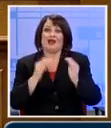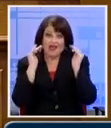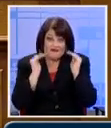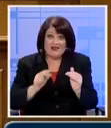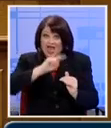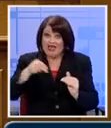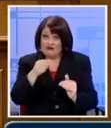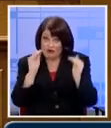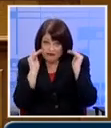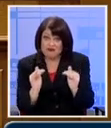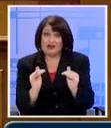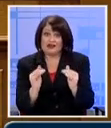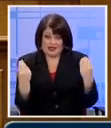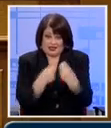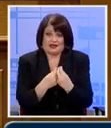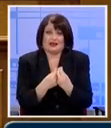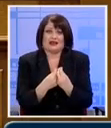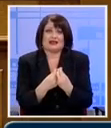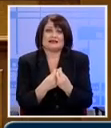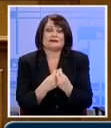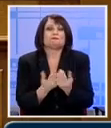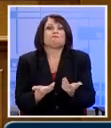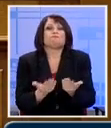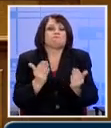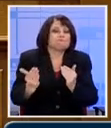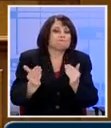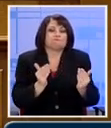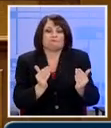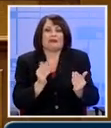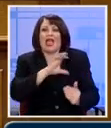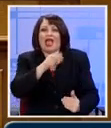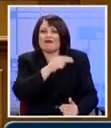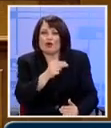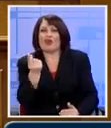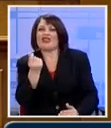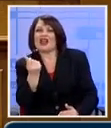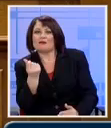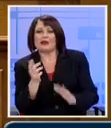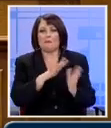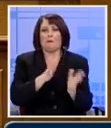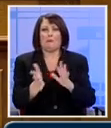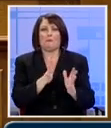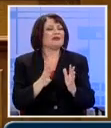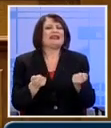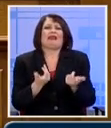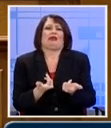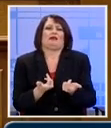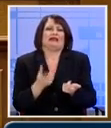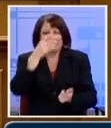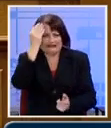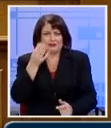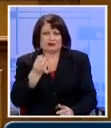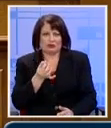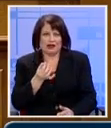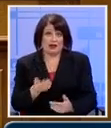ευρώ. Τι ακριβώς συμβαίνει με αυτά τα πίσω μπρος ευρώ δραχμή του κυρίου Τσίπρα?